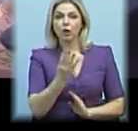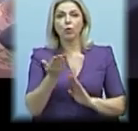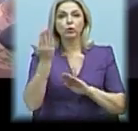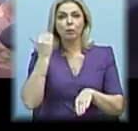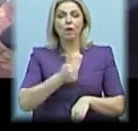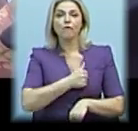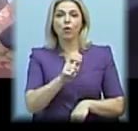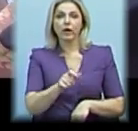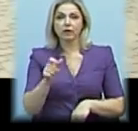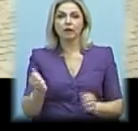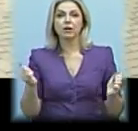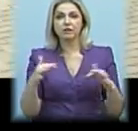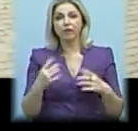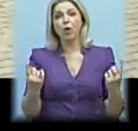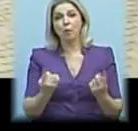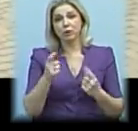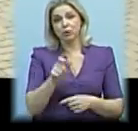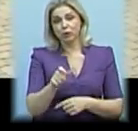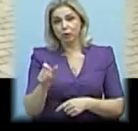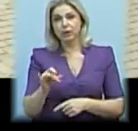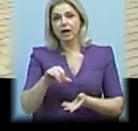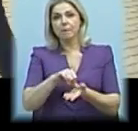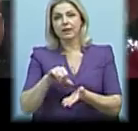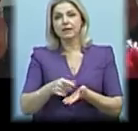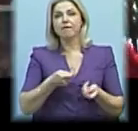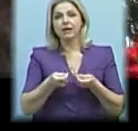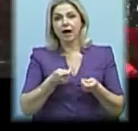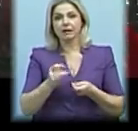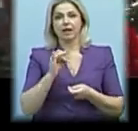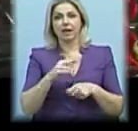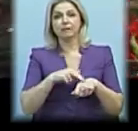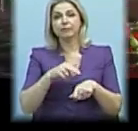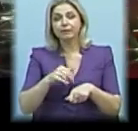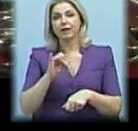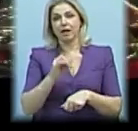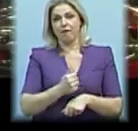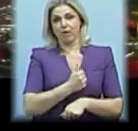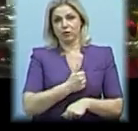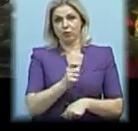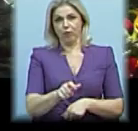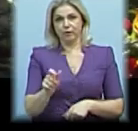воїнам зібрались пересічні громадяни, представники влади, силових структур, військові.